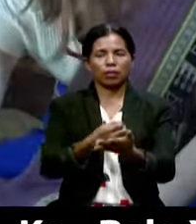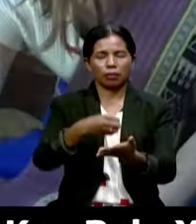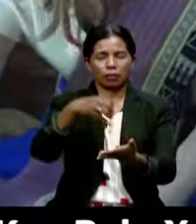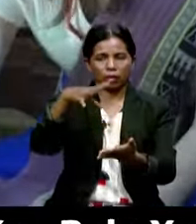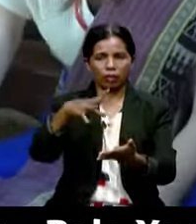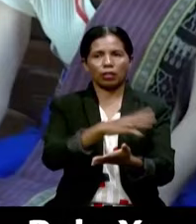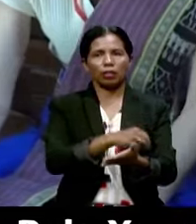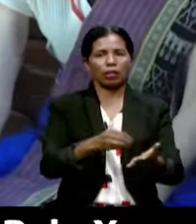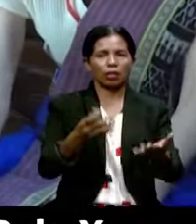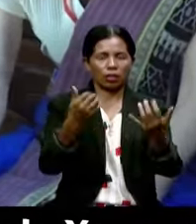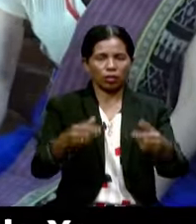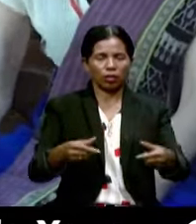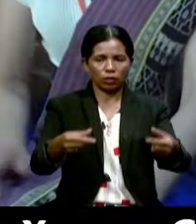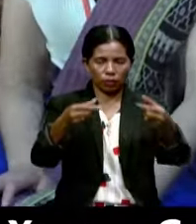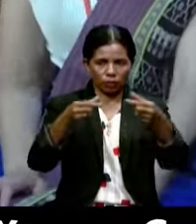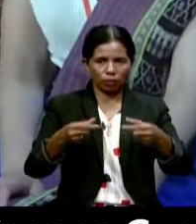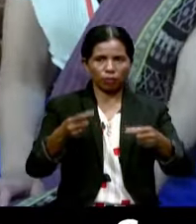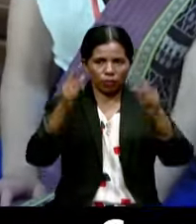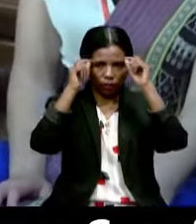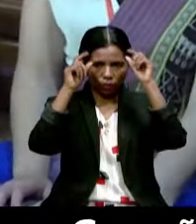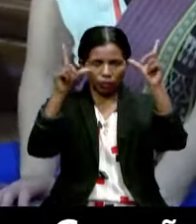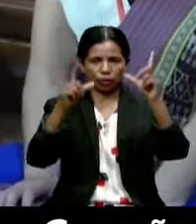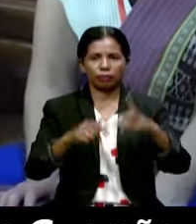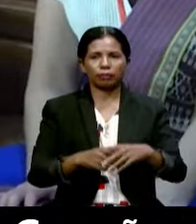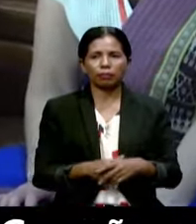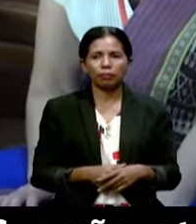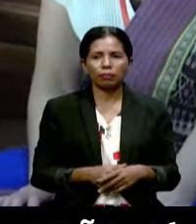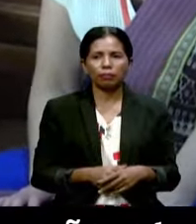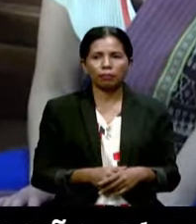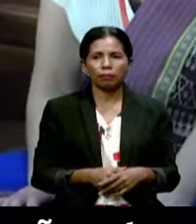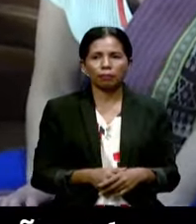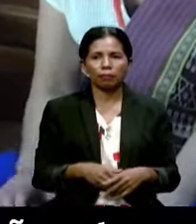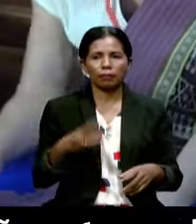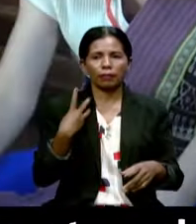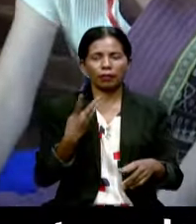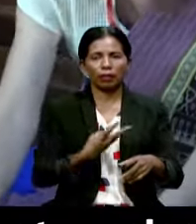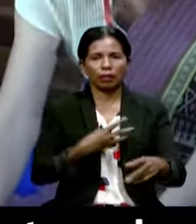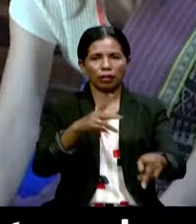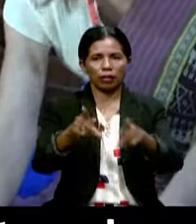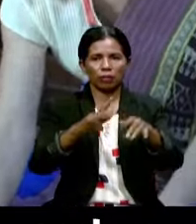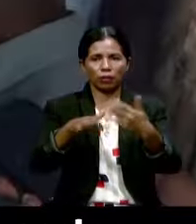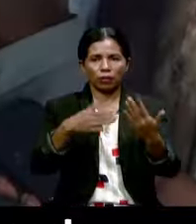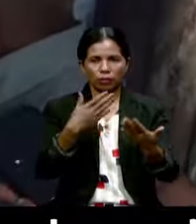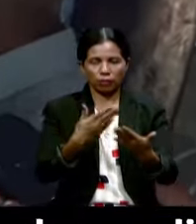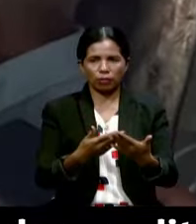na bema koras ne aku dada mai Timor. Ami komunidad di Toma